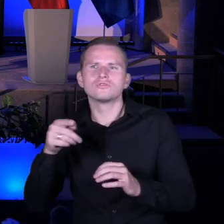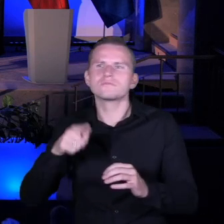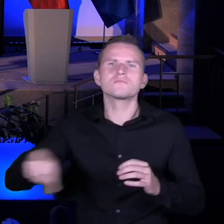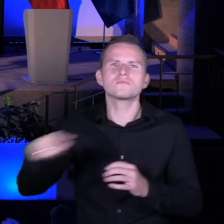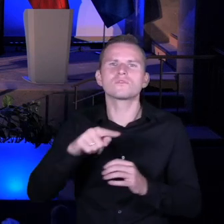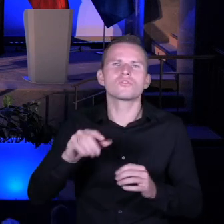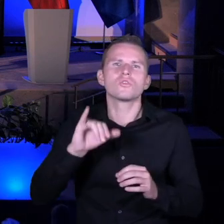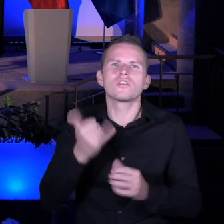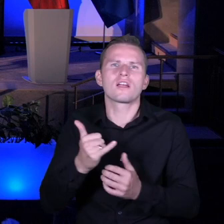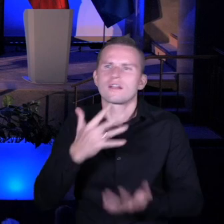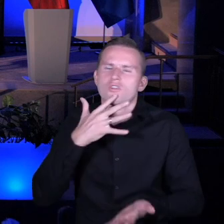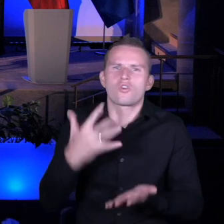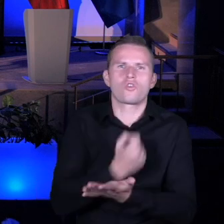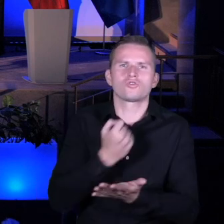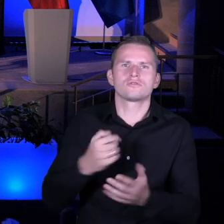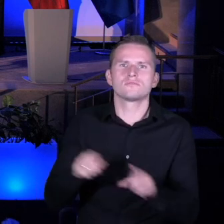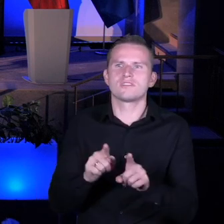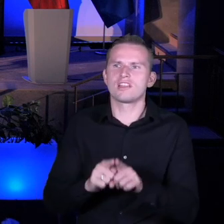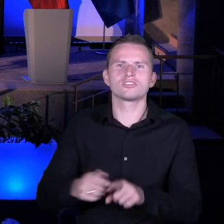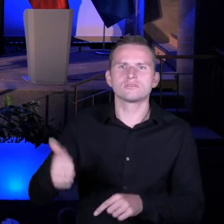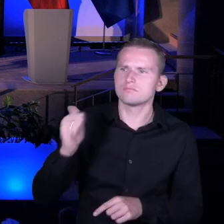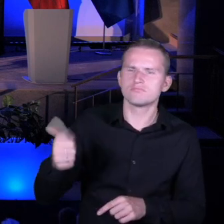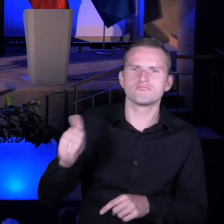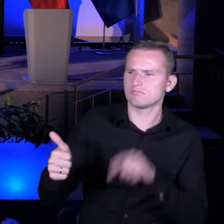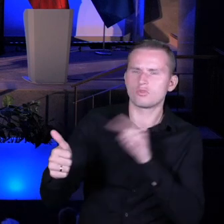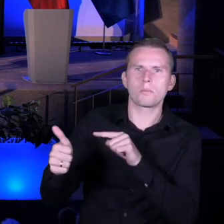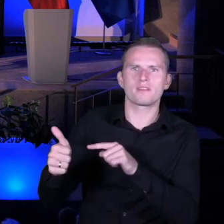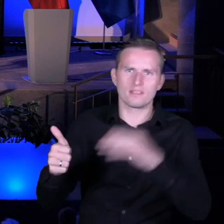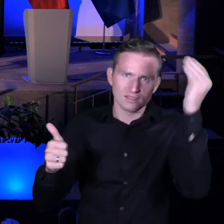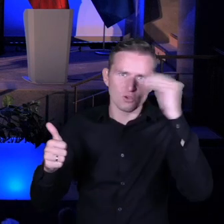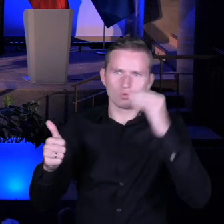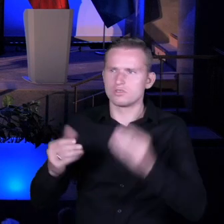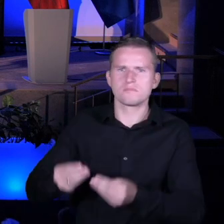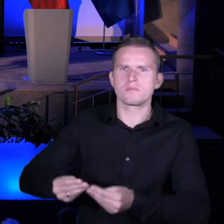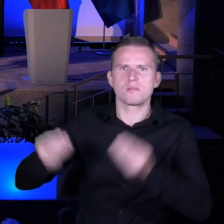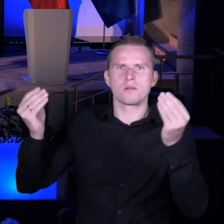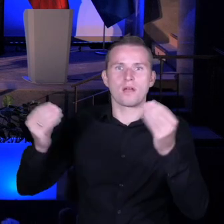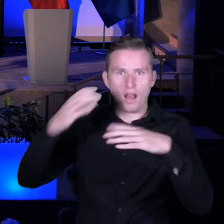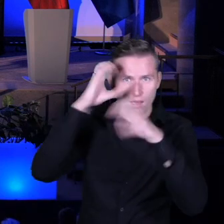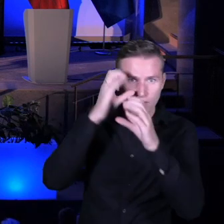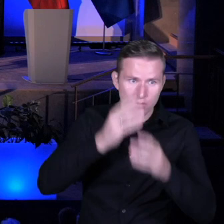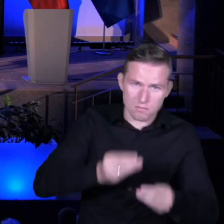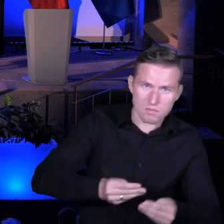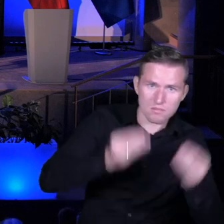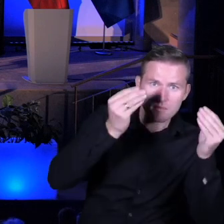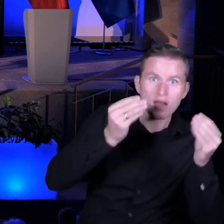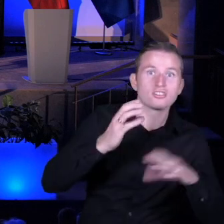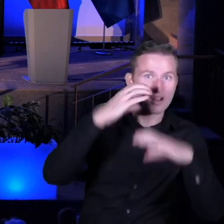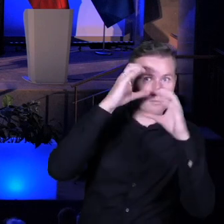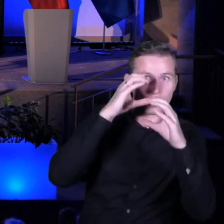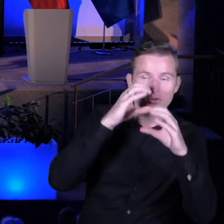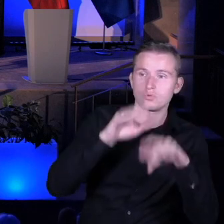co w ogóle kształcenie kompetencji może czerpać z laboratoriów w drugą stronę. Jak to wygląda i co tu jest możliwe?